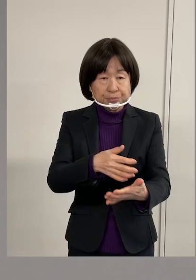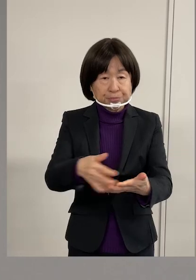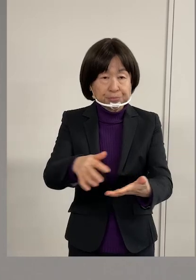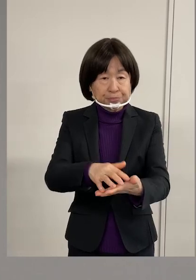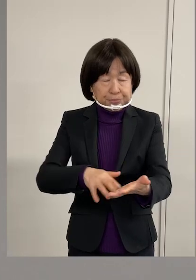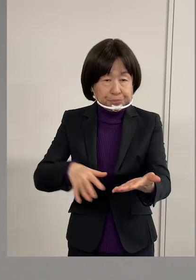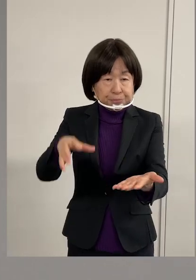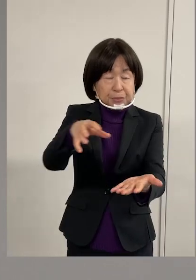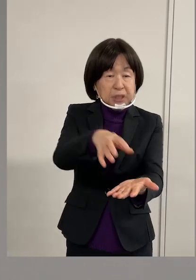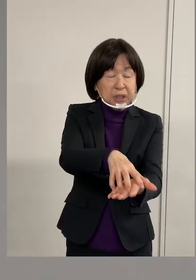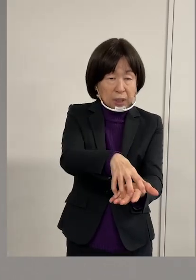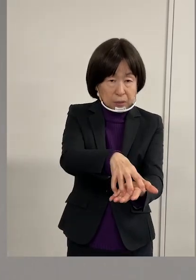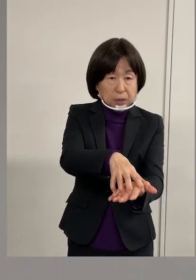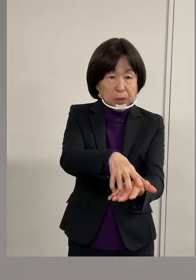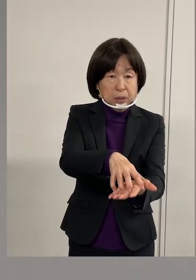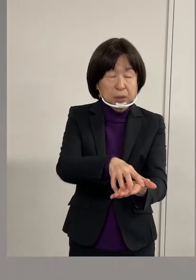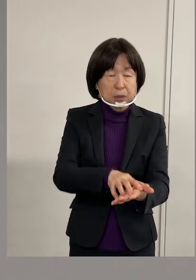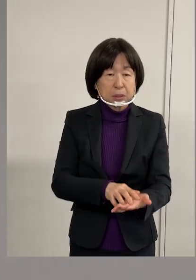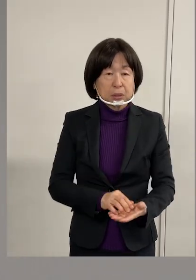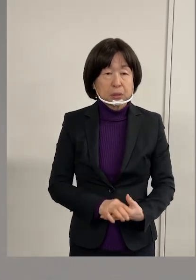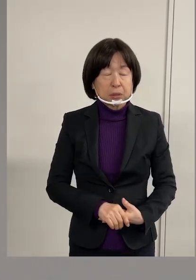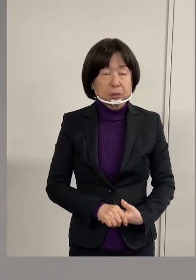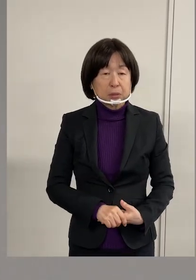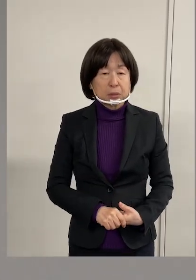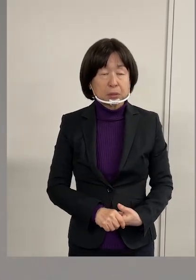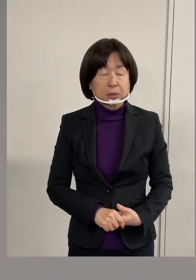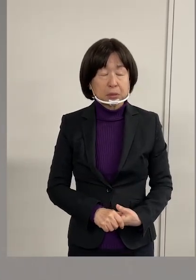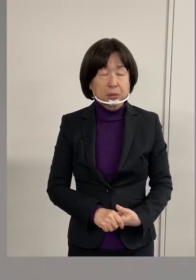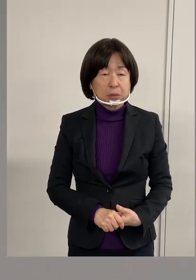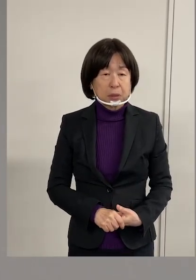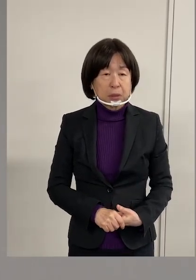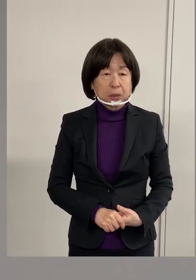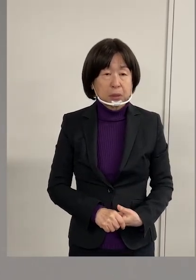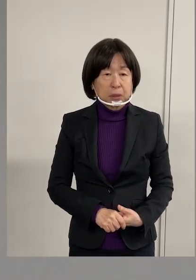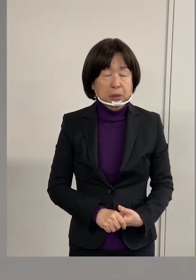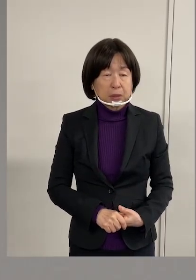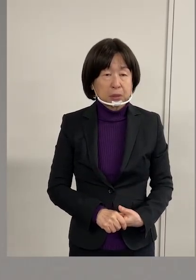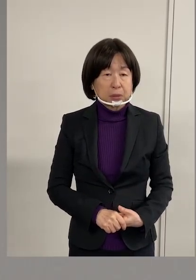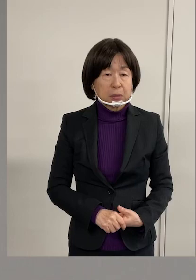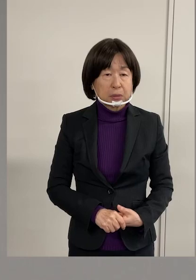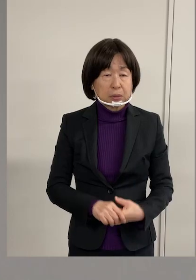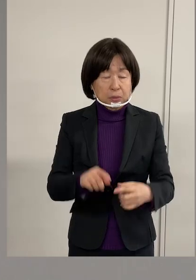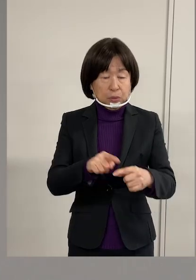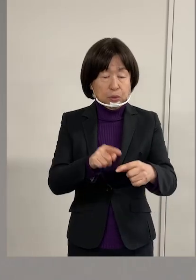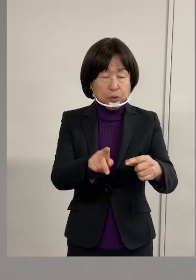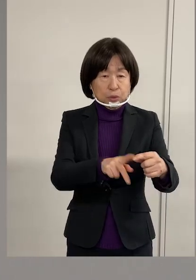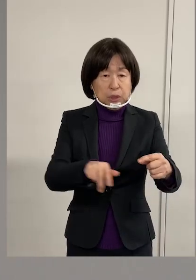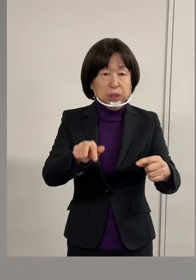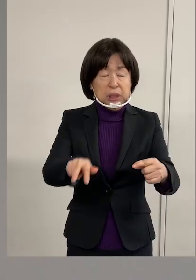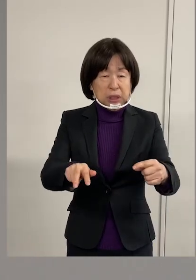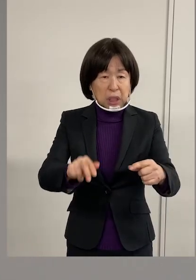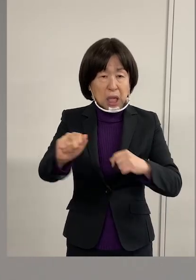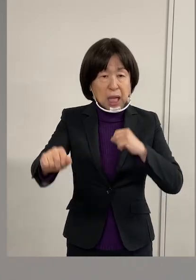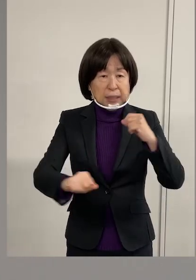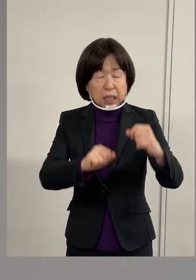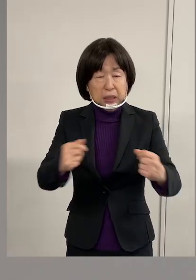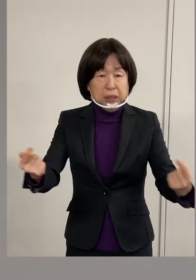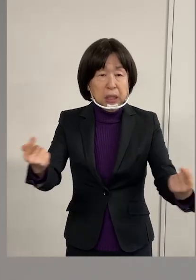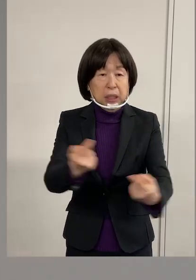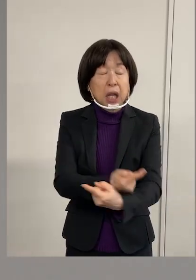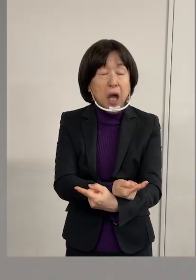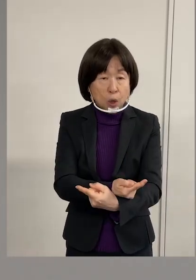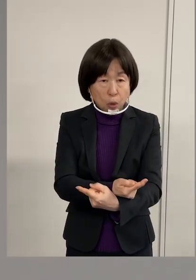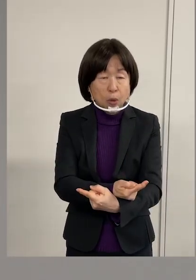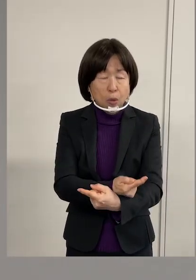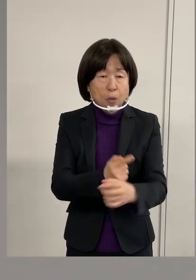学校の統合の時から中心市街地の活性化に寄与するということで、保護者の方々に、一定当然強い反